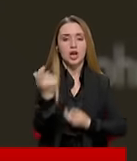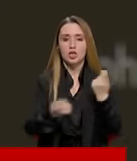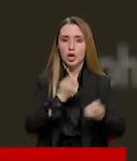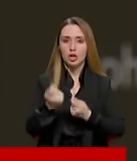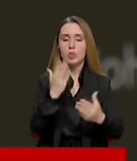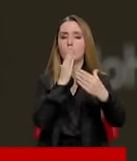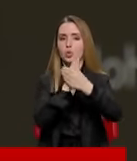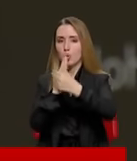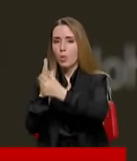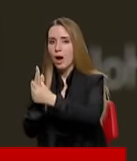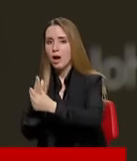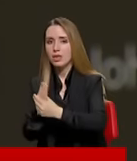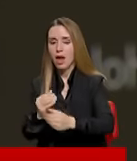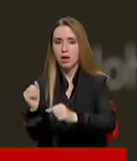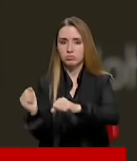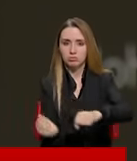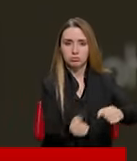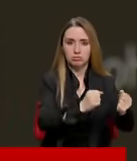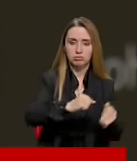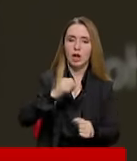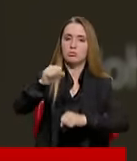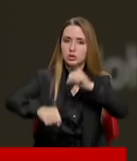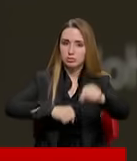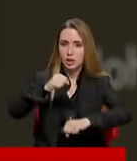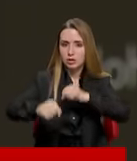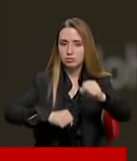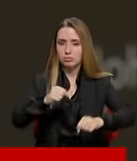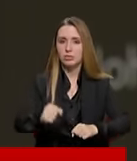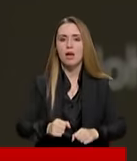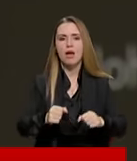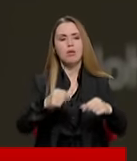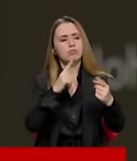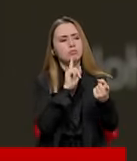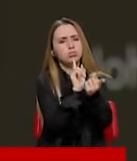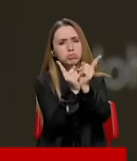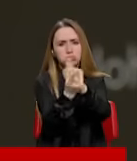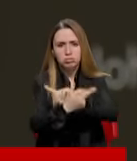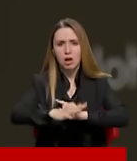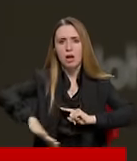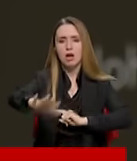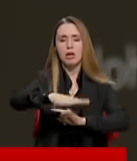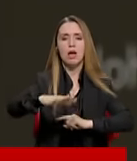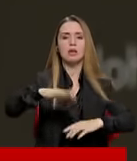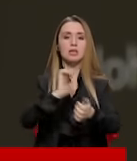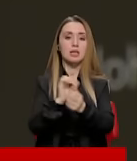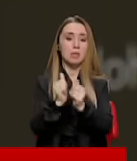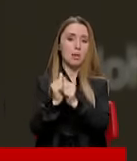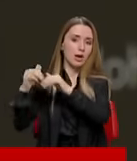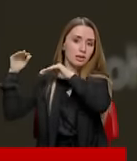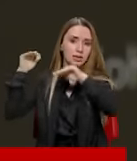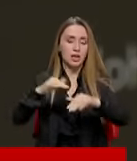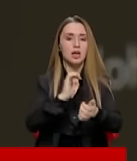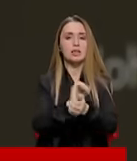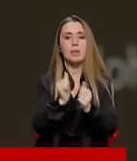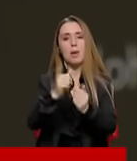kütüphaneler paten kayacaklar bisiklet binecekler Yani yeterince orada alan var ama herkes ailesiyle gelecek Ailesi